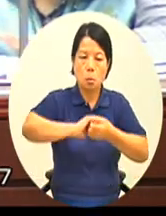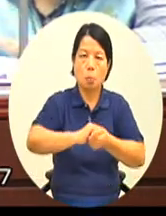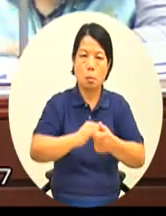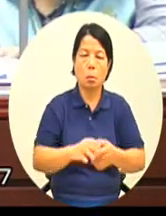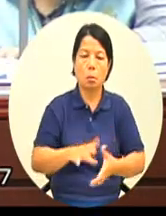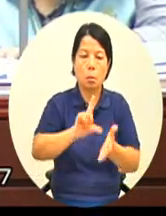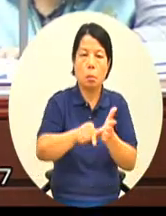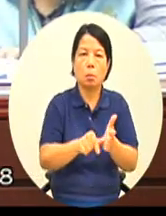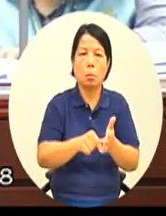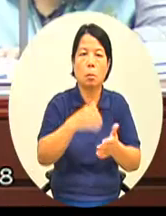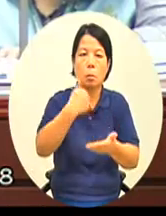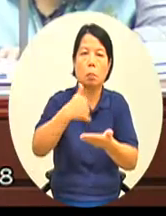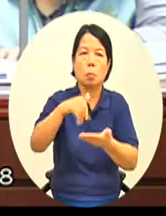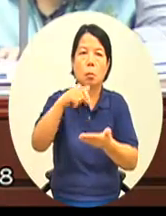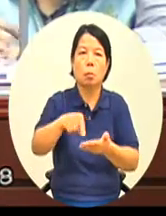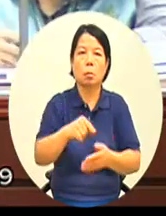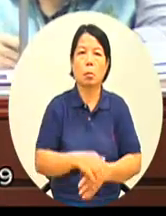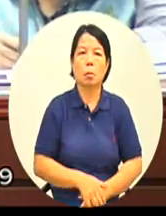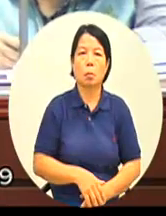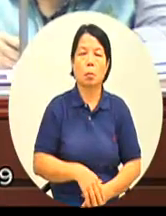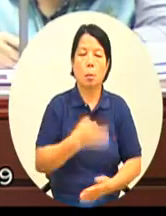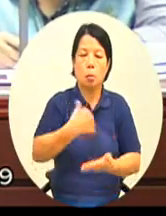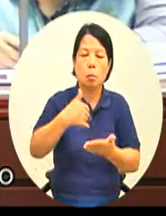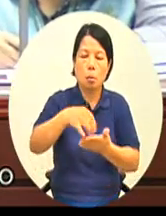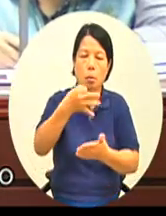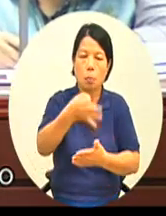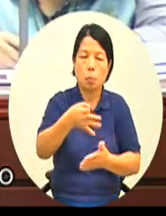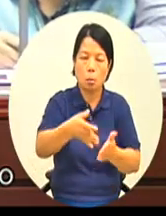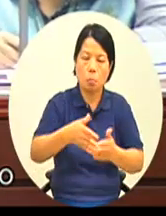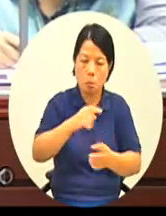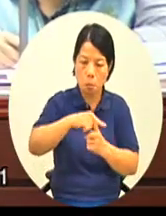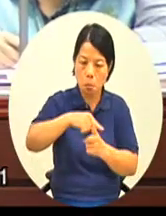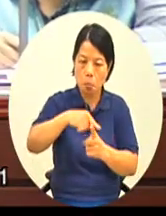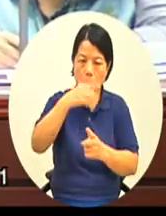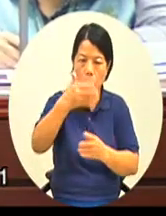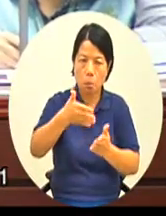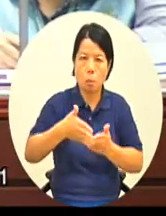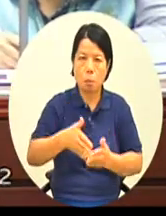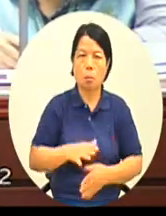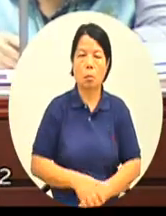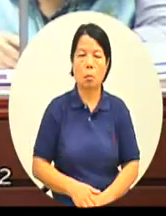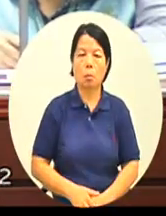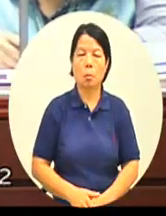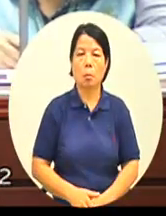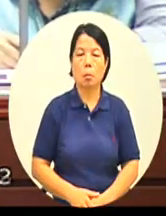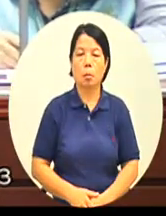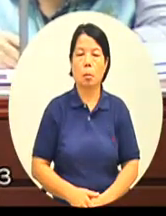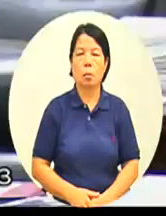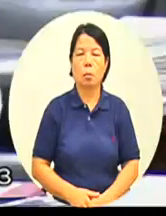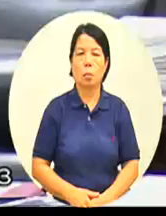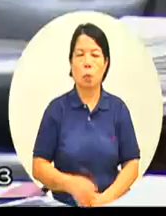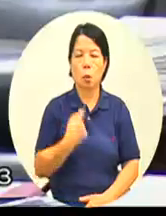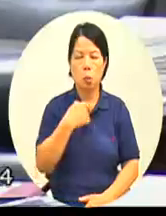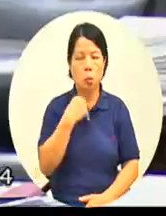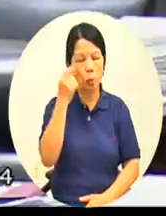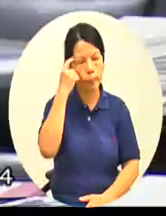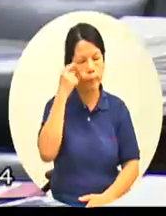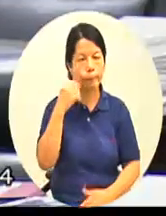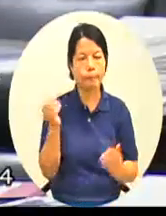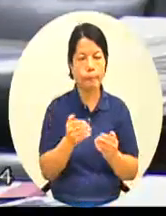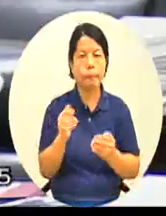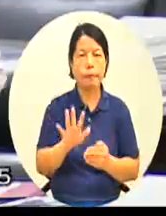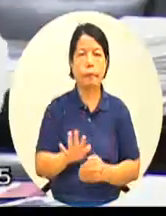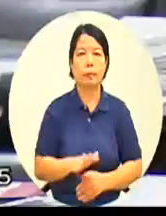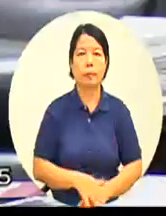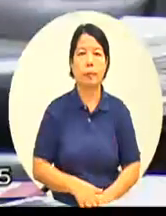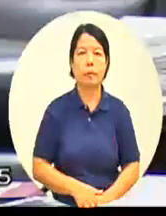薪来计算他的扣薪的标准。 所以我现在我其实我也是一个问题，包括我真的